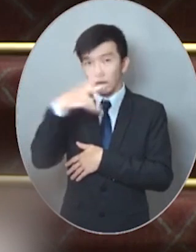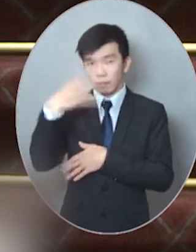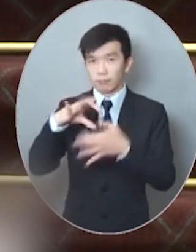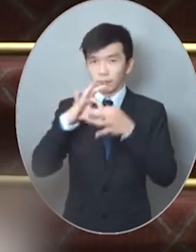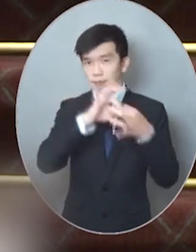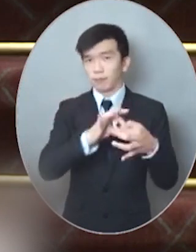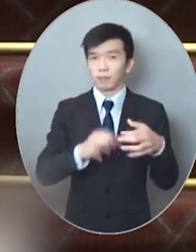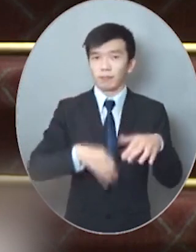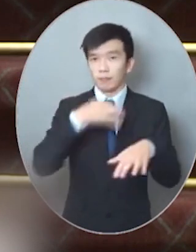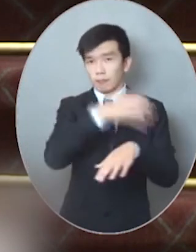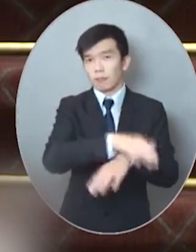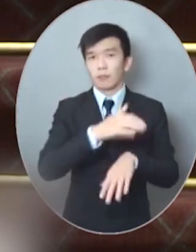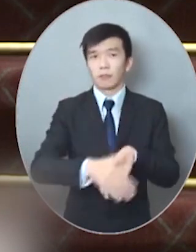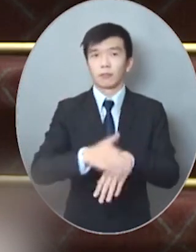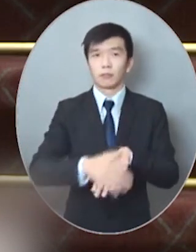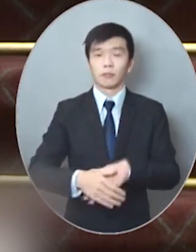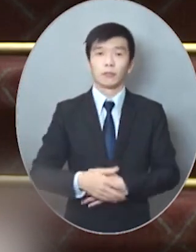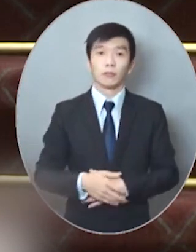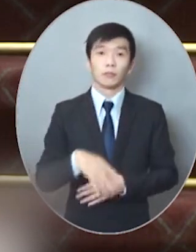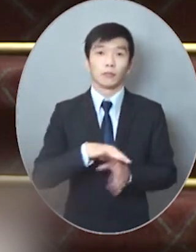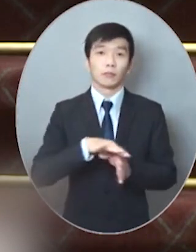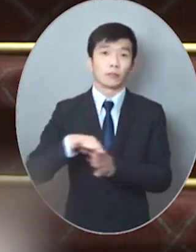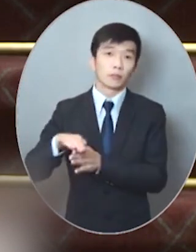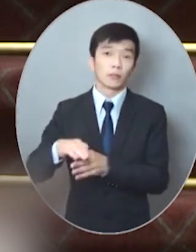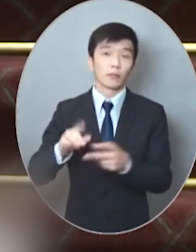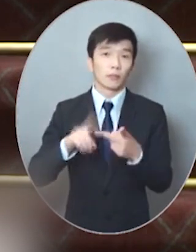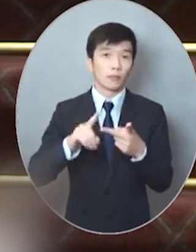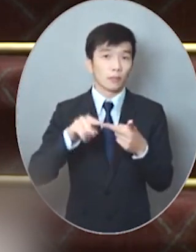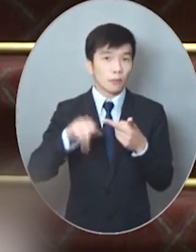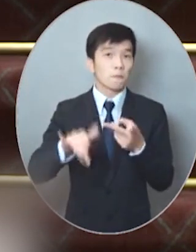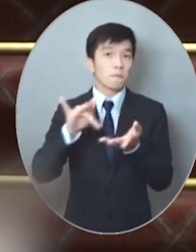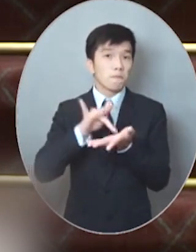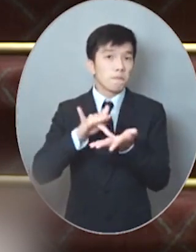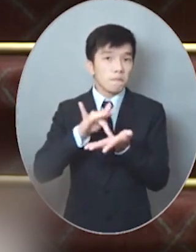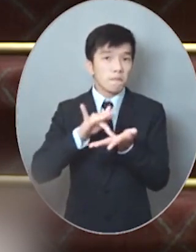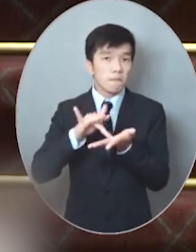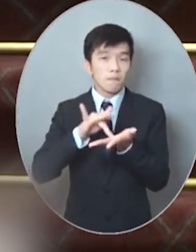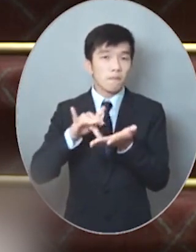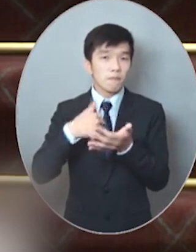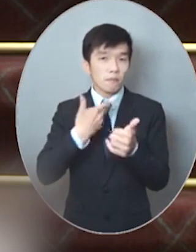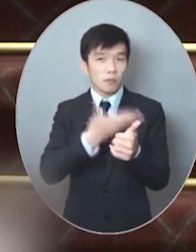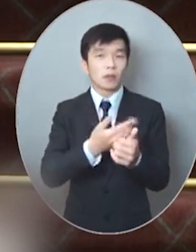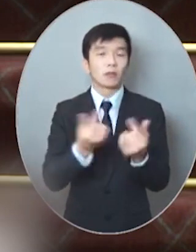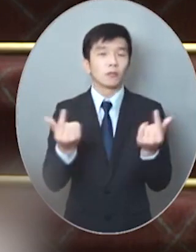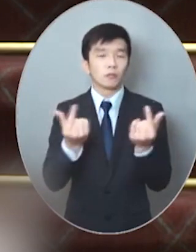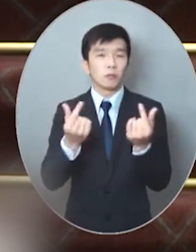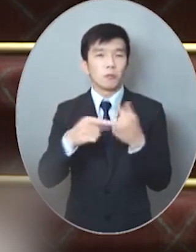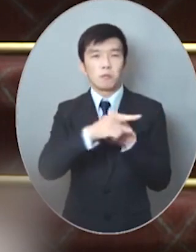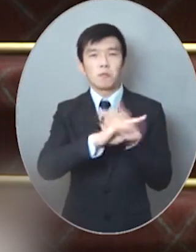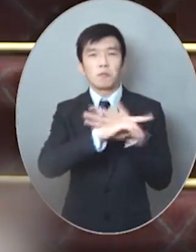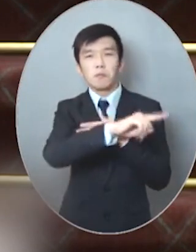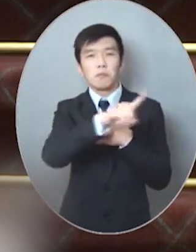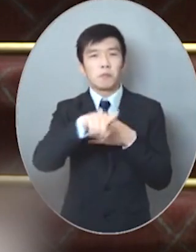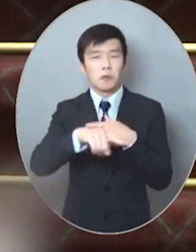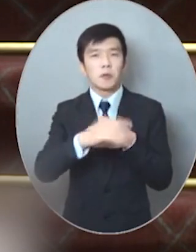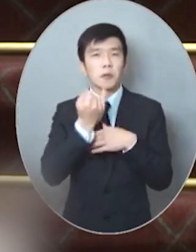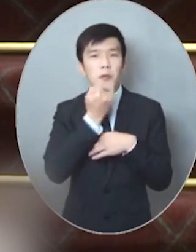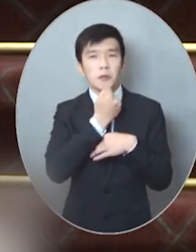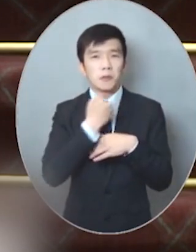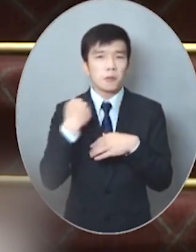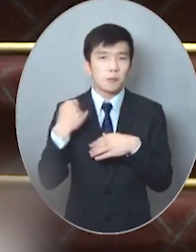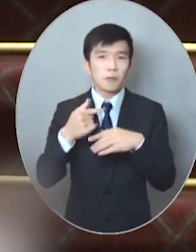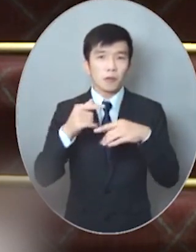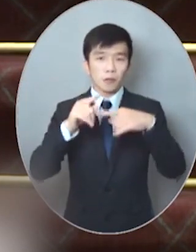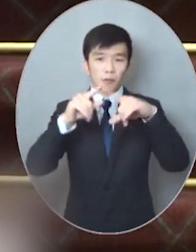二是药物的资源，有些国家的临床研究认为奎宁有助于